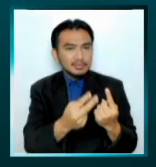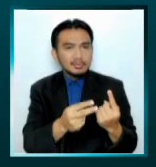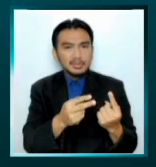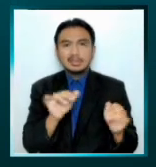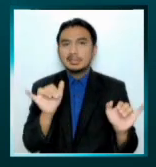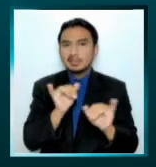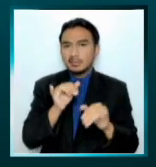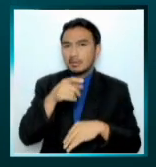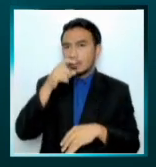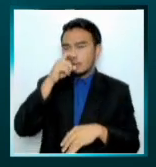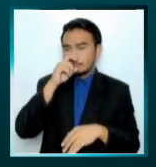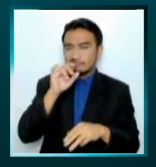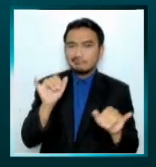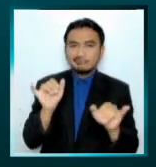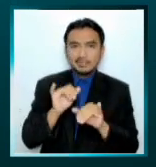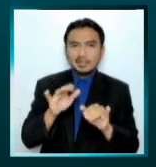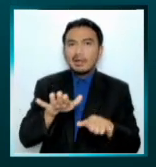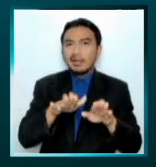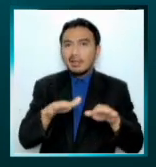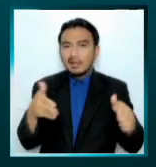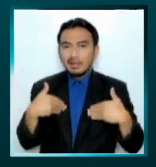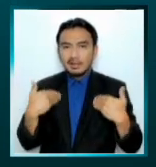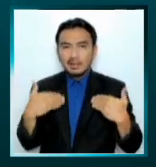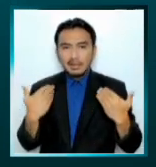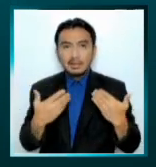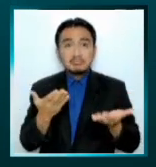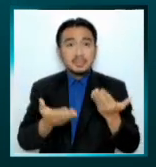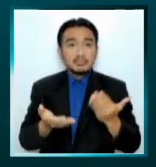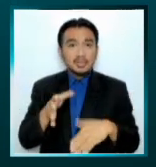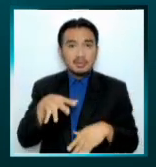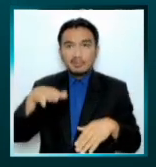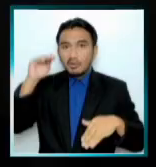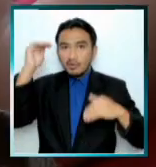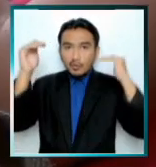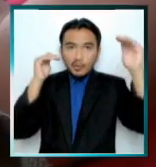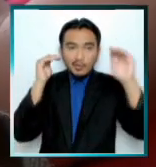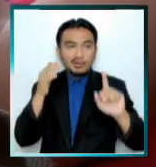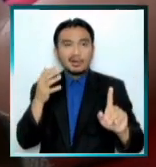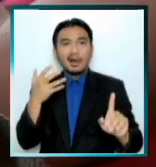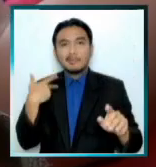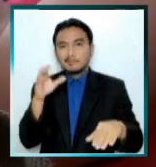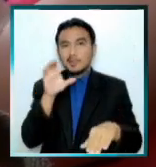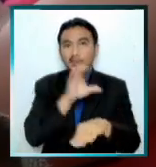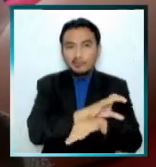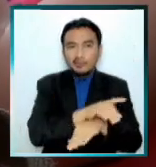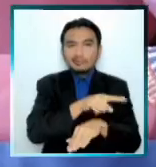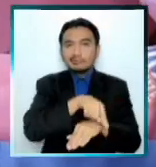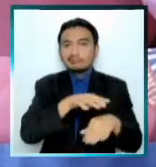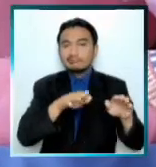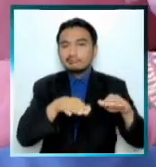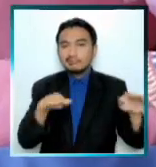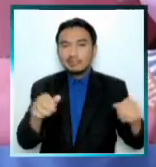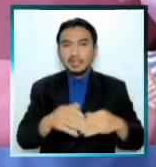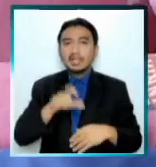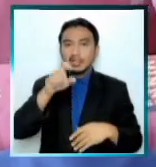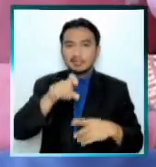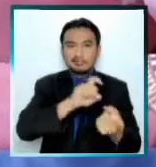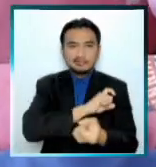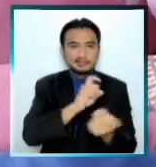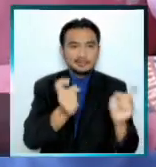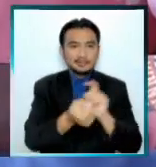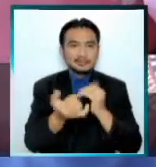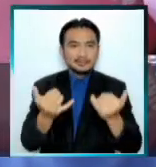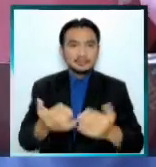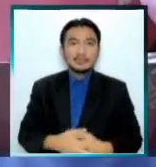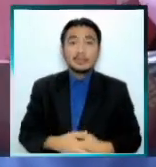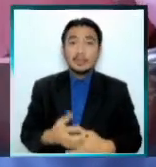maaari silang mapuwersa na nakatatanda at dapat daw mabago ito. Niratipikahan na ng Senado at Kamara ang